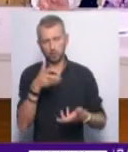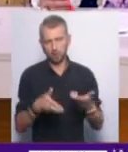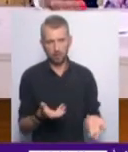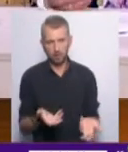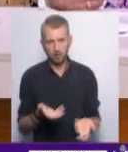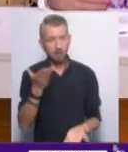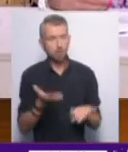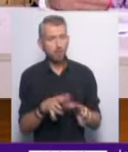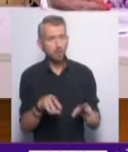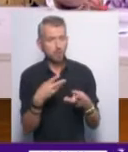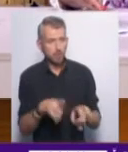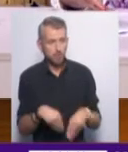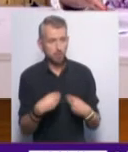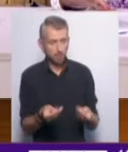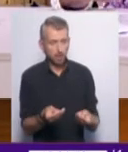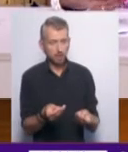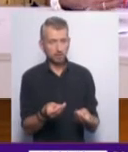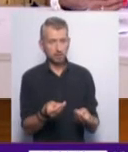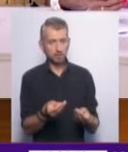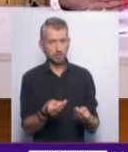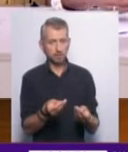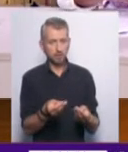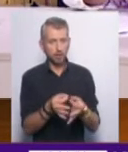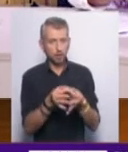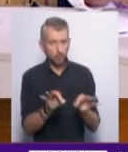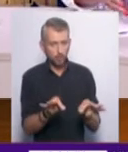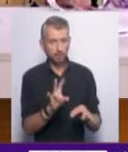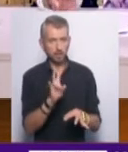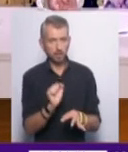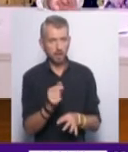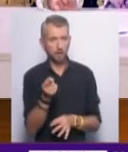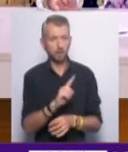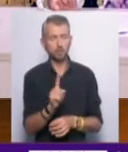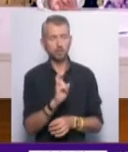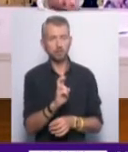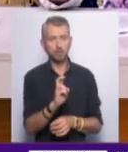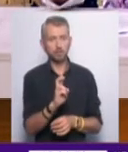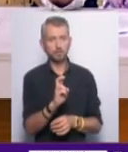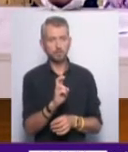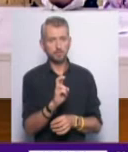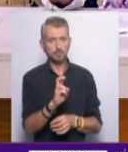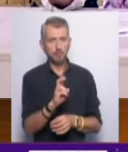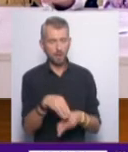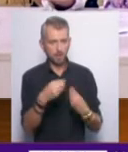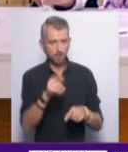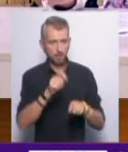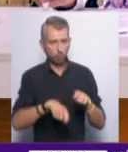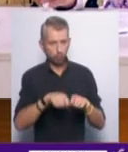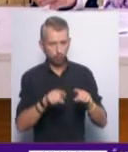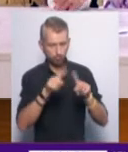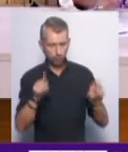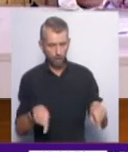Ну, мабуть, не треба давати дозвіл на те, щоб давати контрольну